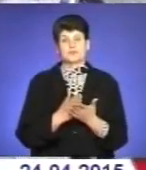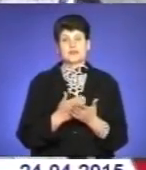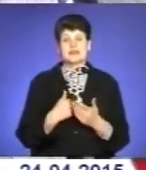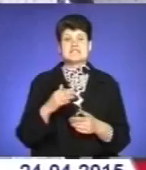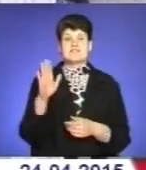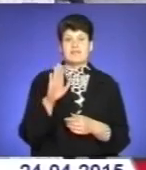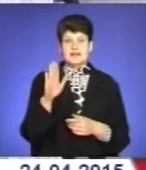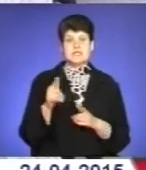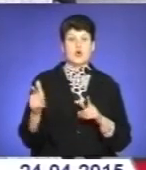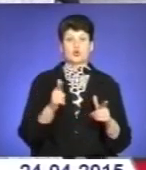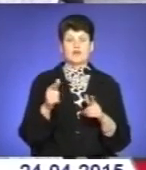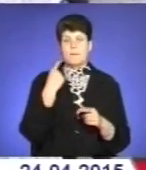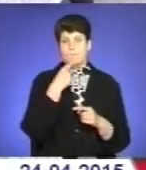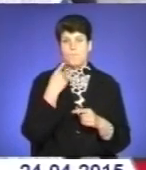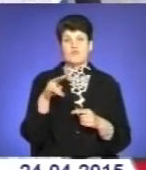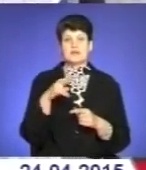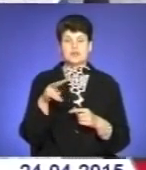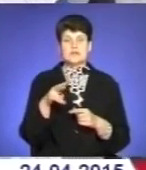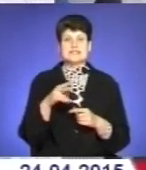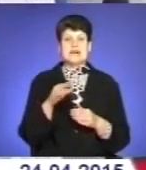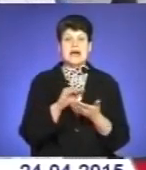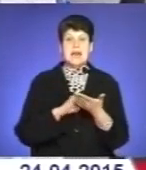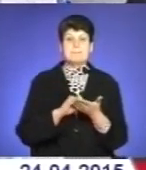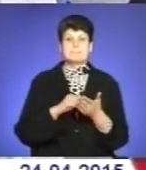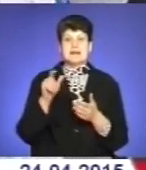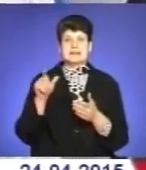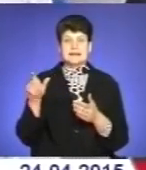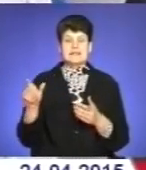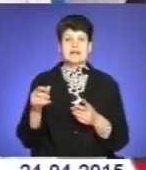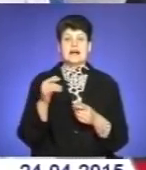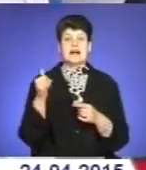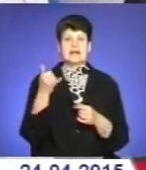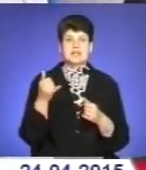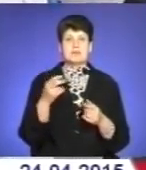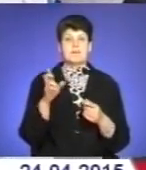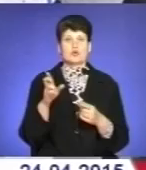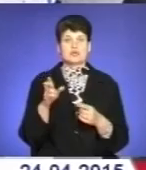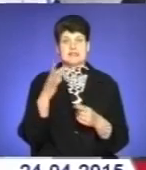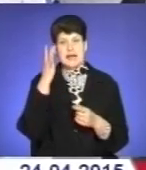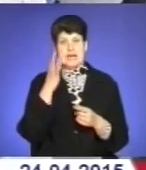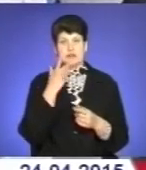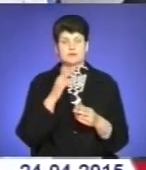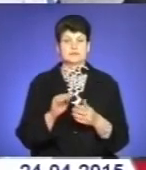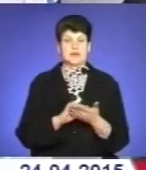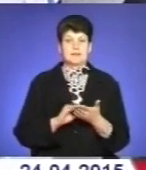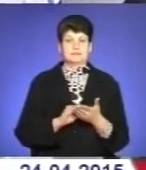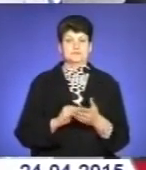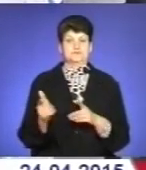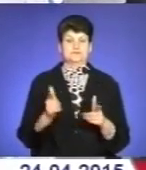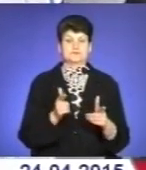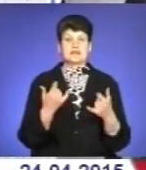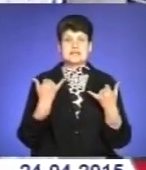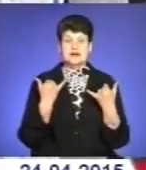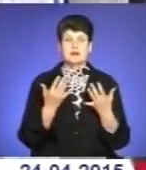вересня готувався до умови з репетитором з української мови, а до хімії біології і то ще з літа до репетитора. Зараз